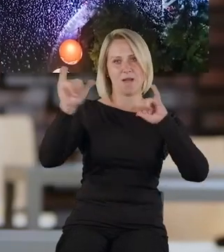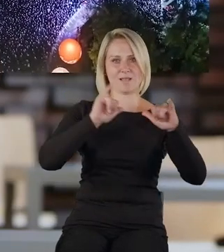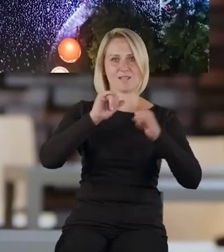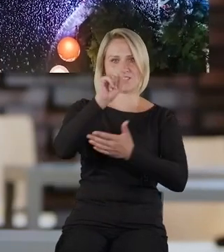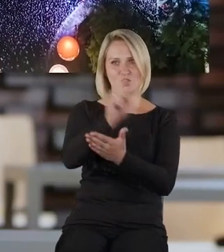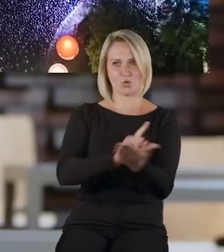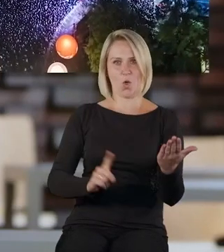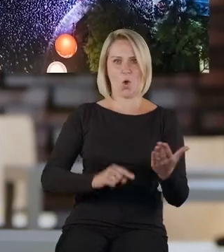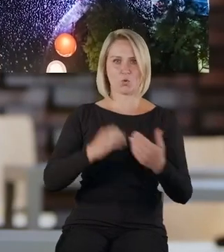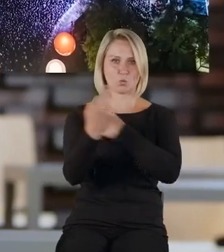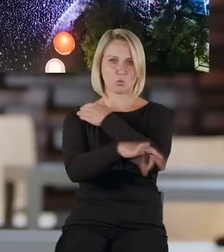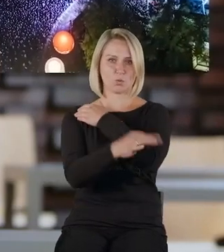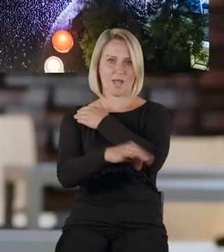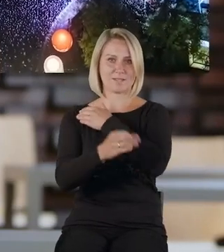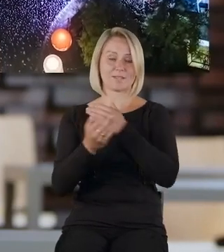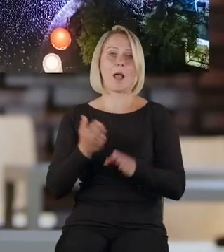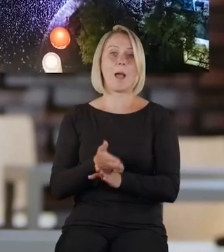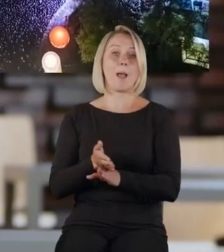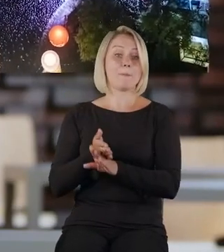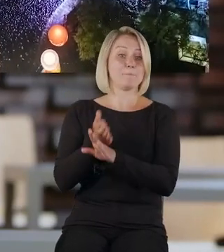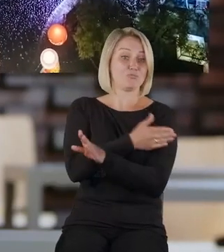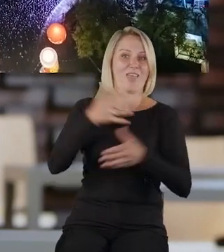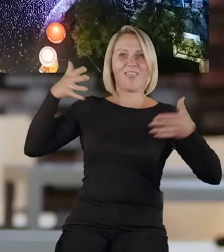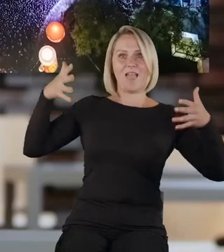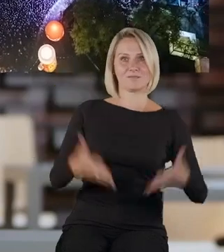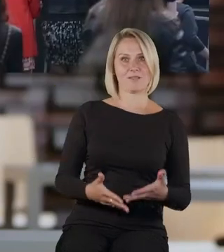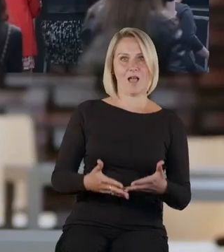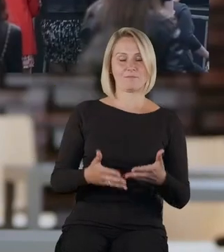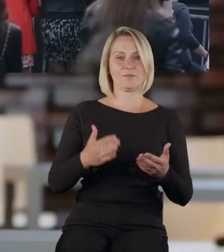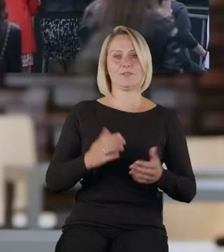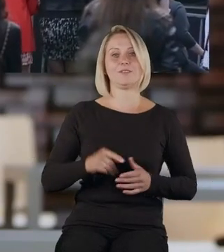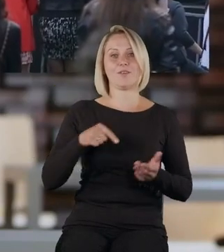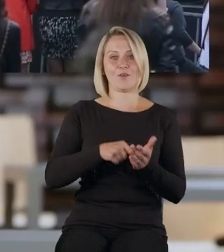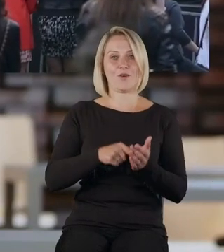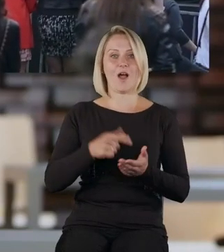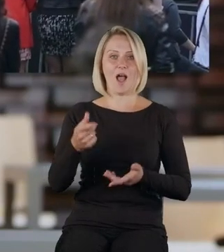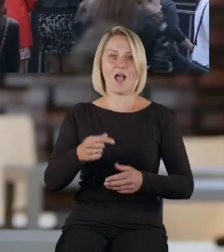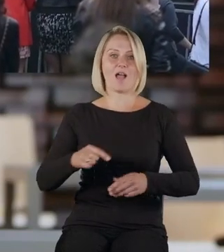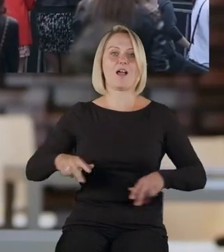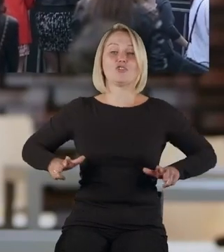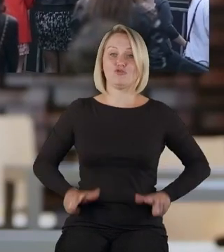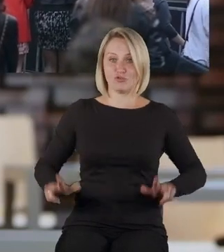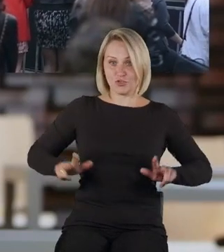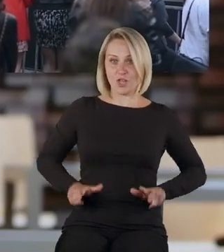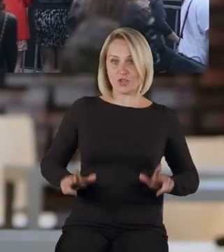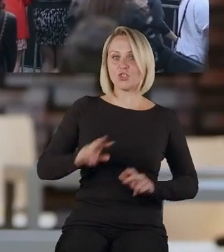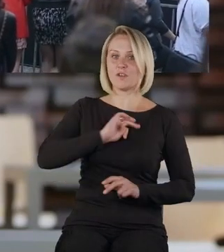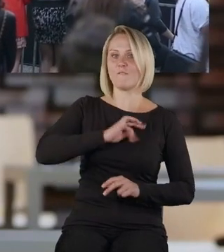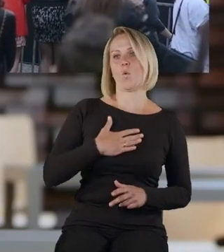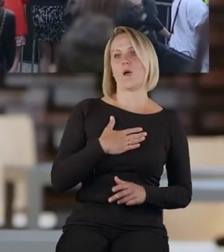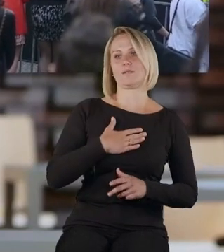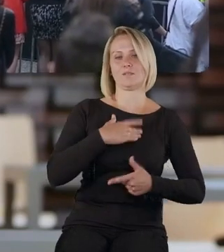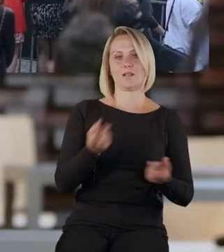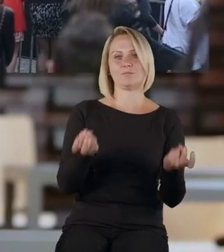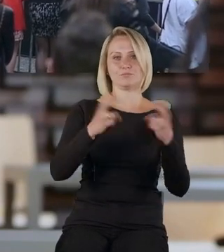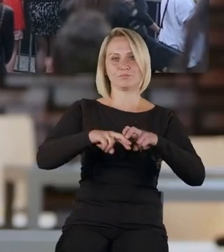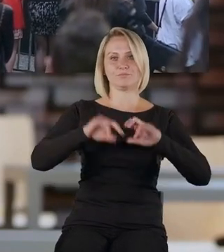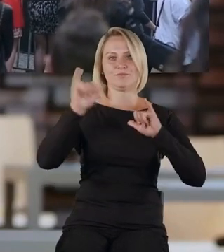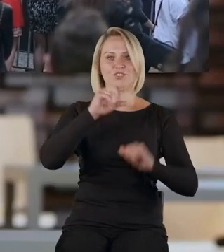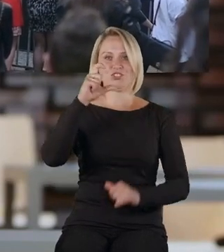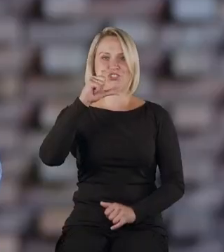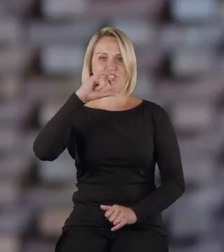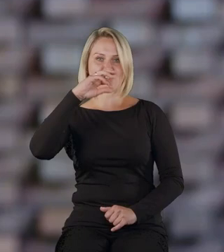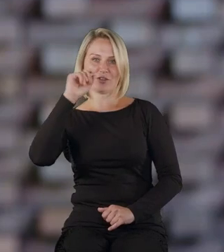Śląsku, odbywająca się tuż przed samą sesją egzaminacyjną. Tymczasem Cieszyn proponuje własną wersję juwenaliów –